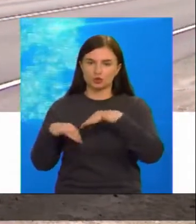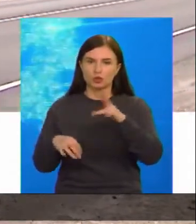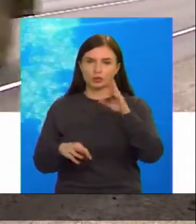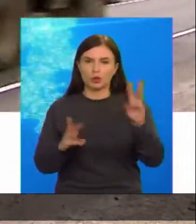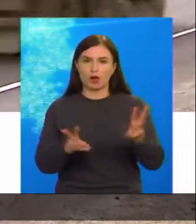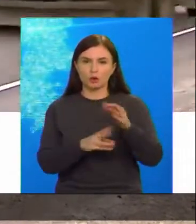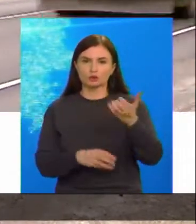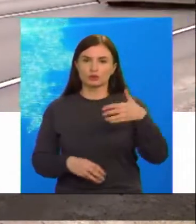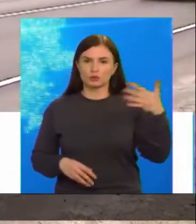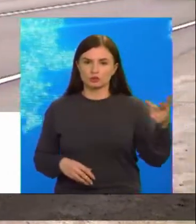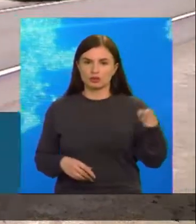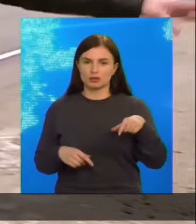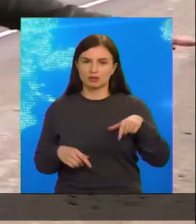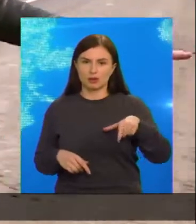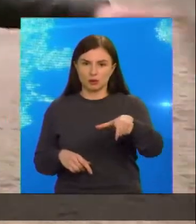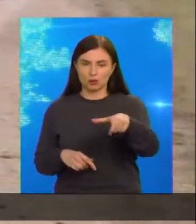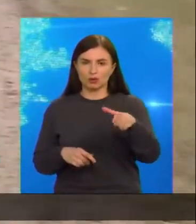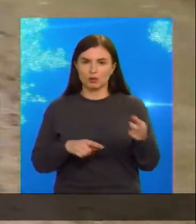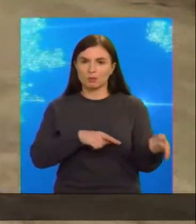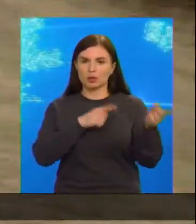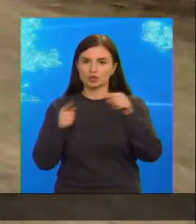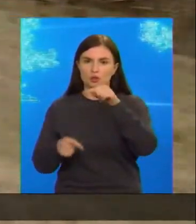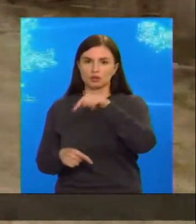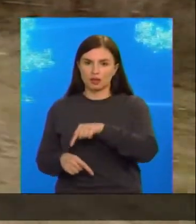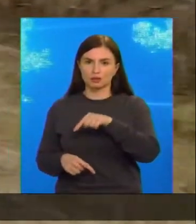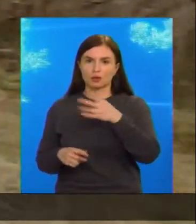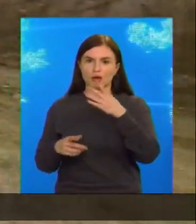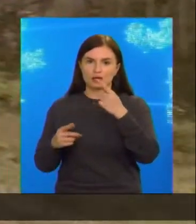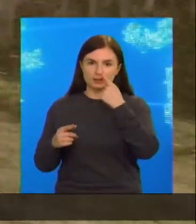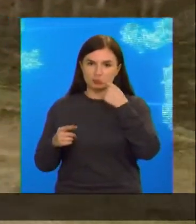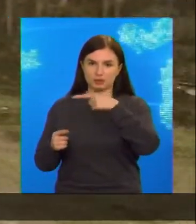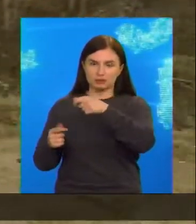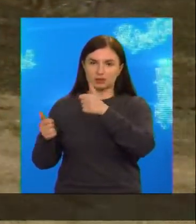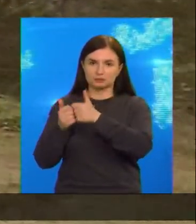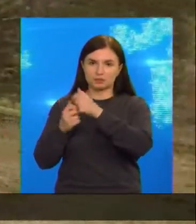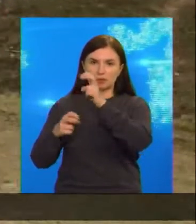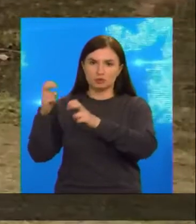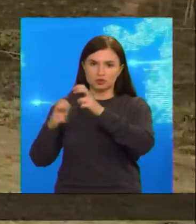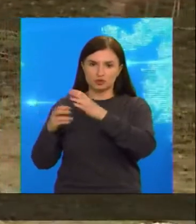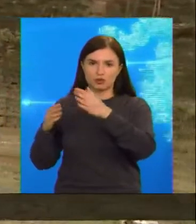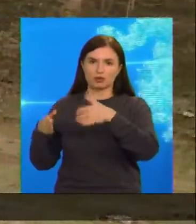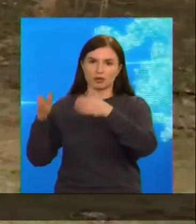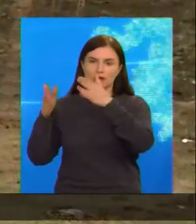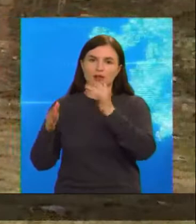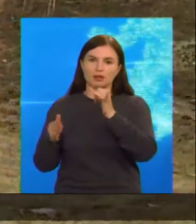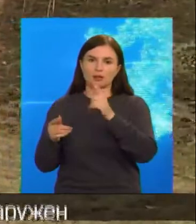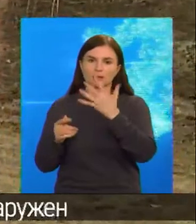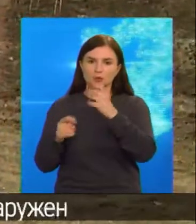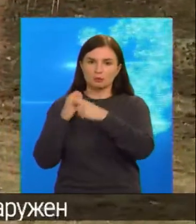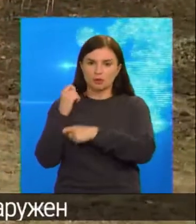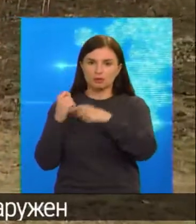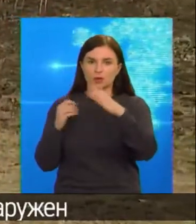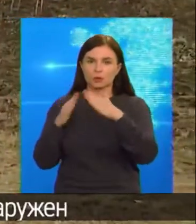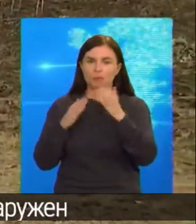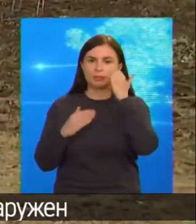той стороны дороги перешел на эту. А здесь буквально рукой подать до производственных помещений. И через 500 метров находится дом